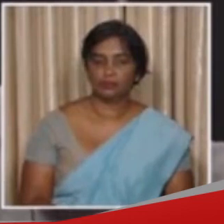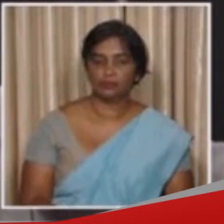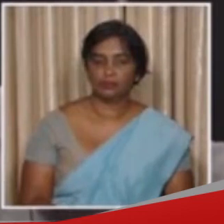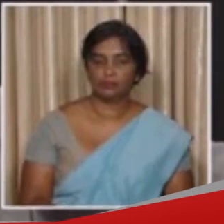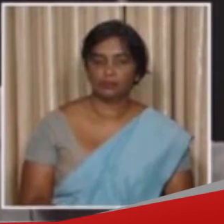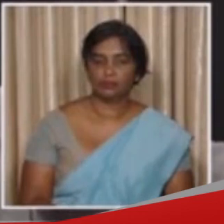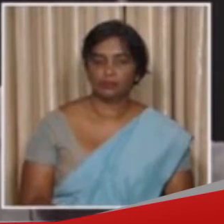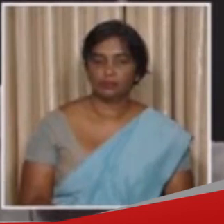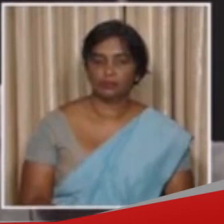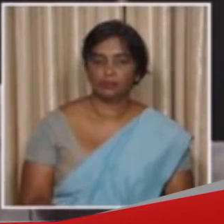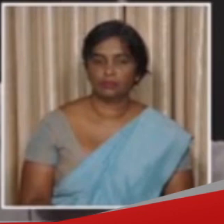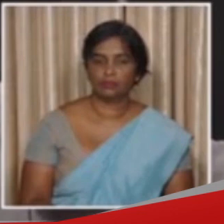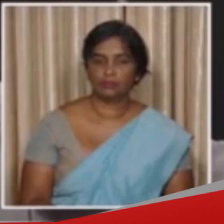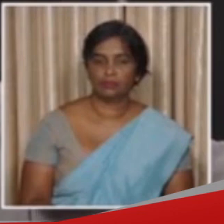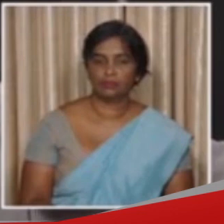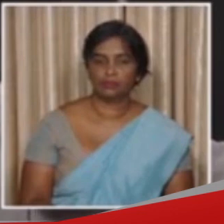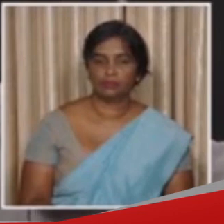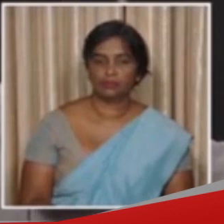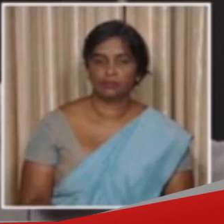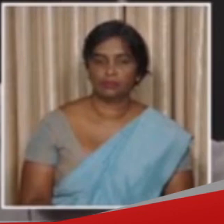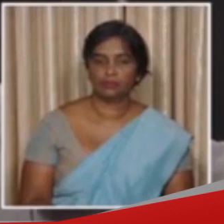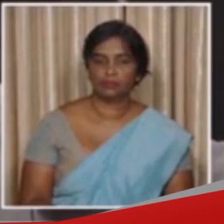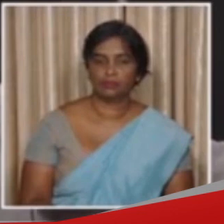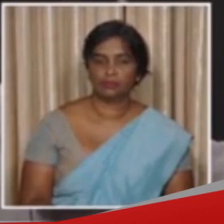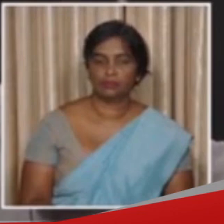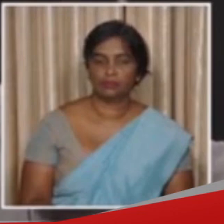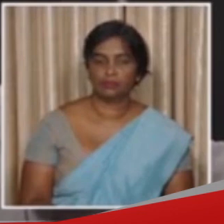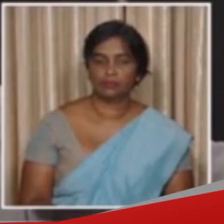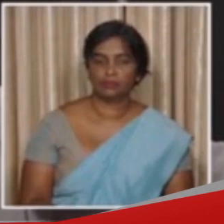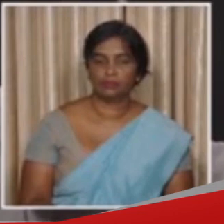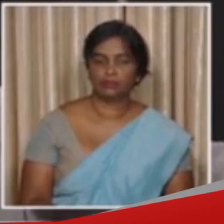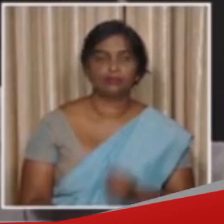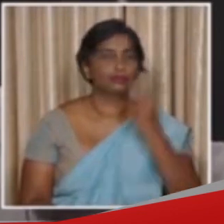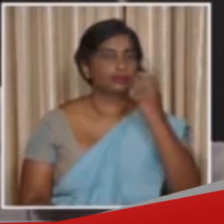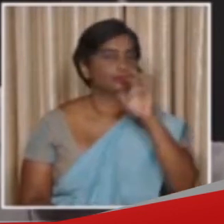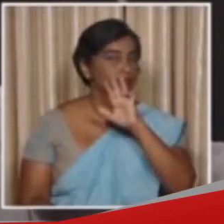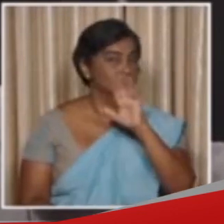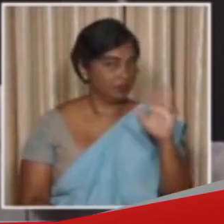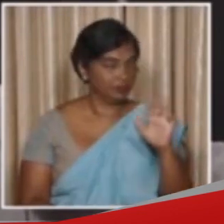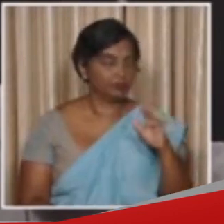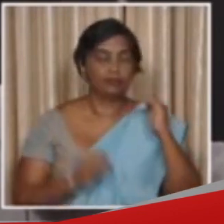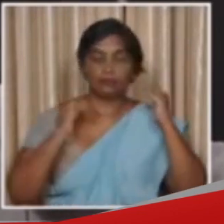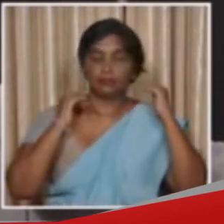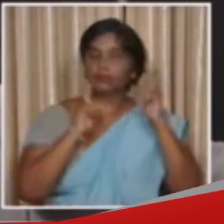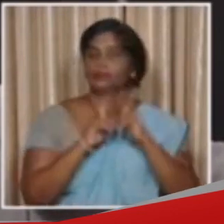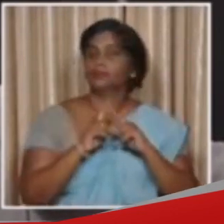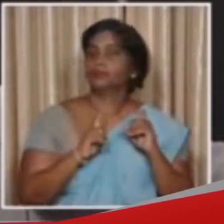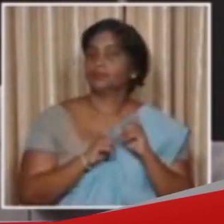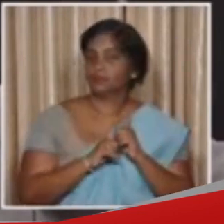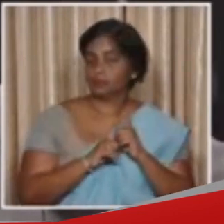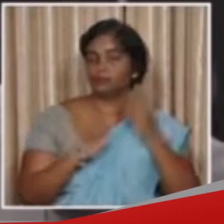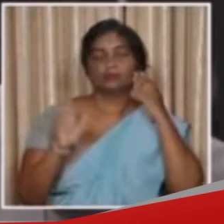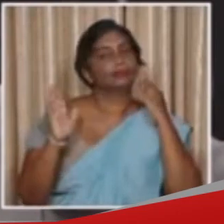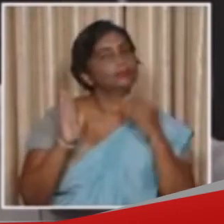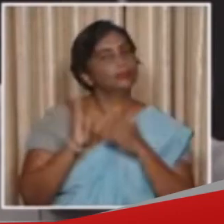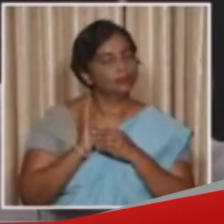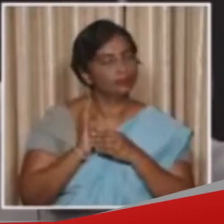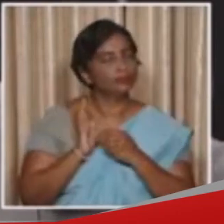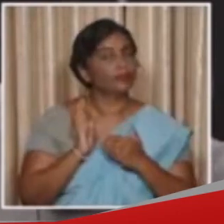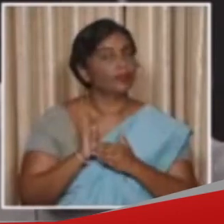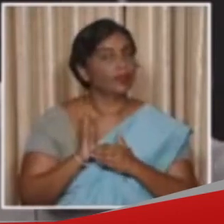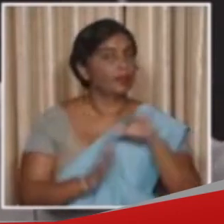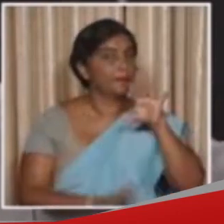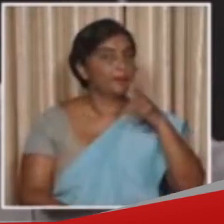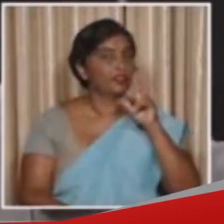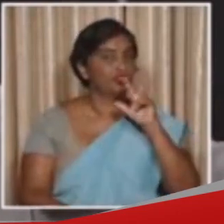සමාවෙයි මායි මුලින්දල කියවන්න 2019 උසස් අධ්‍යාපන අංශයෙන් මිලියන